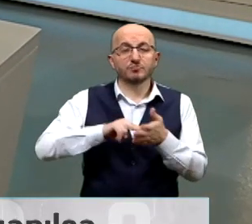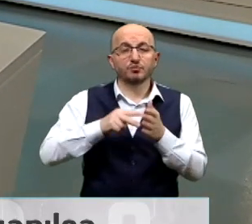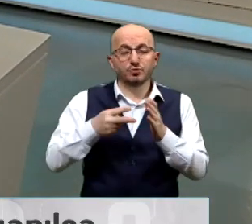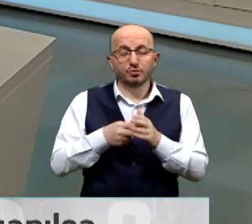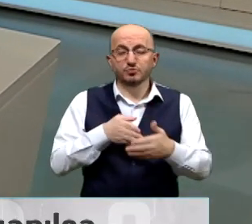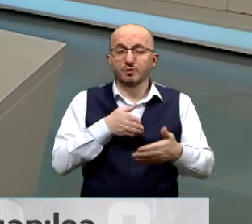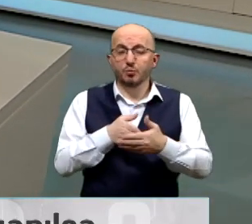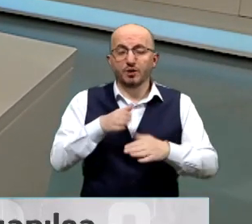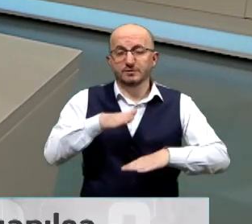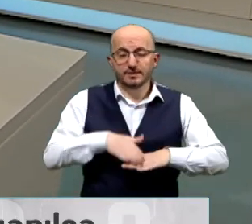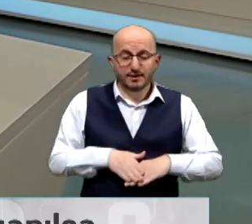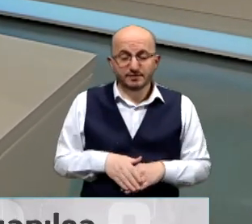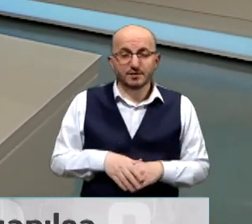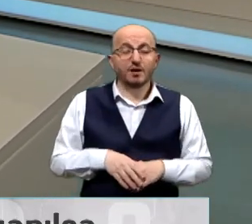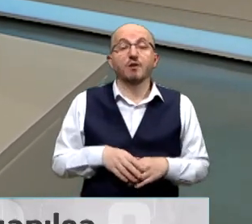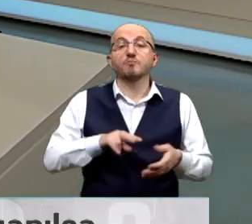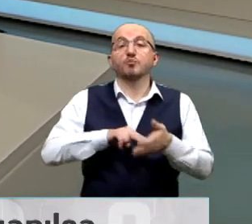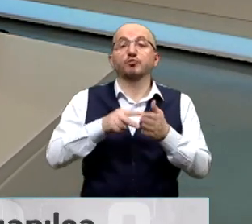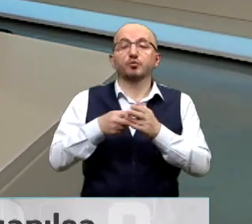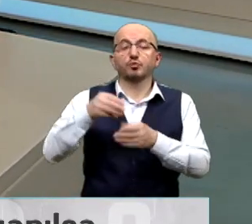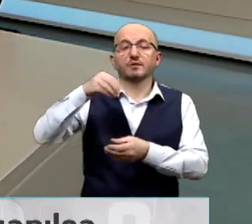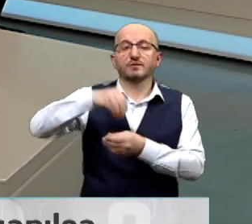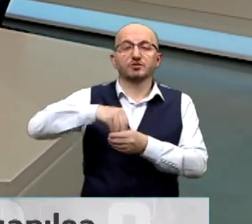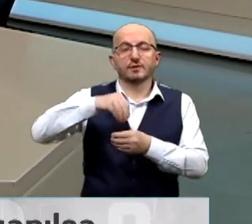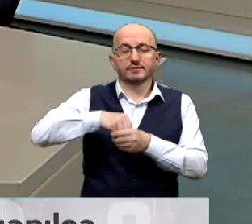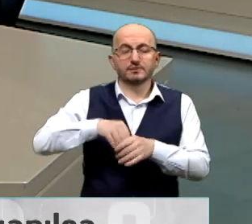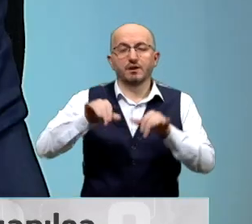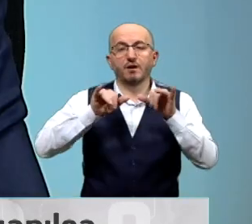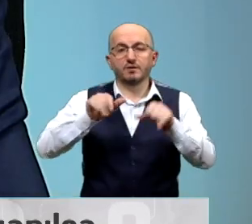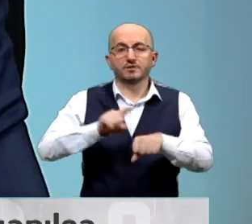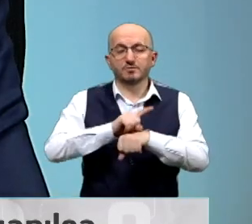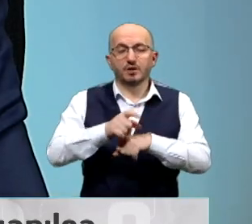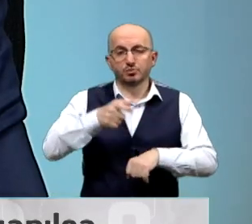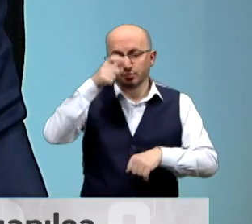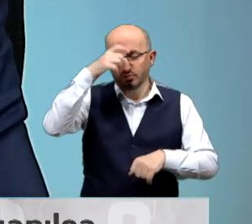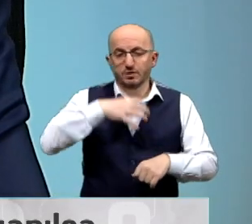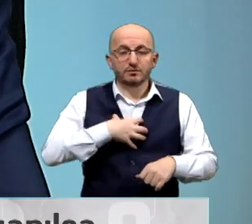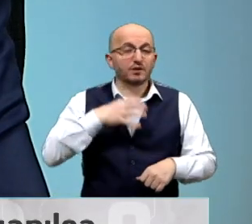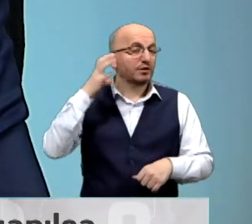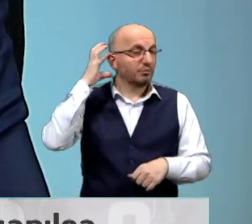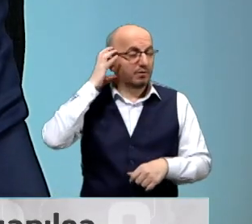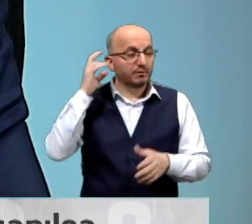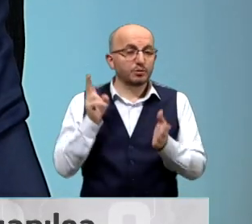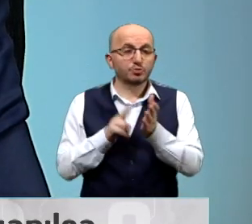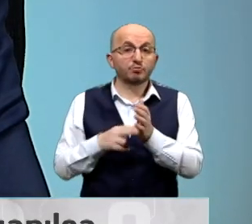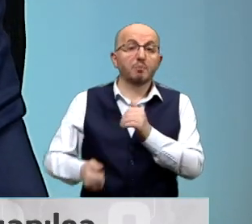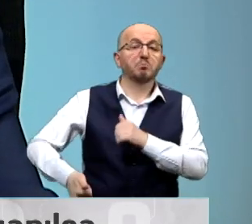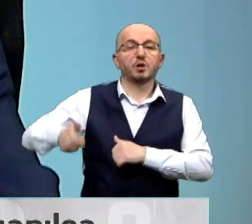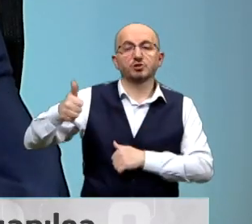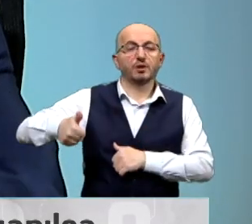müracaat ederse o müftülüklerdeki müftülerimiz aynı zamanda Türkiye Diyanet Vakfı'nın şube başkanlarıdır